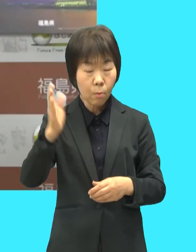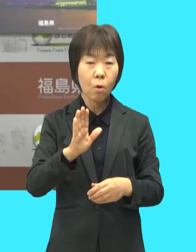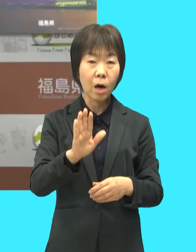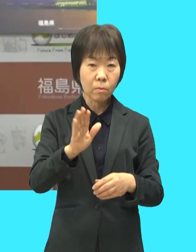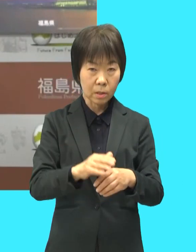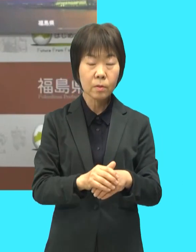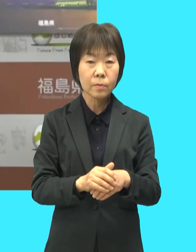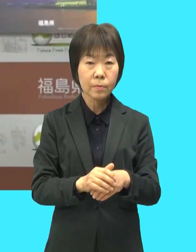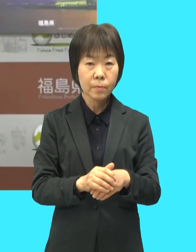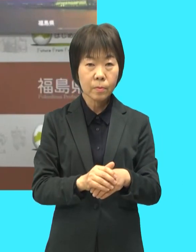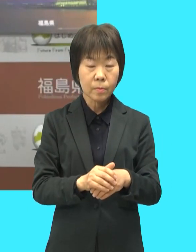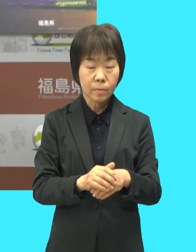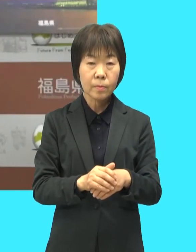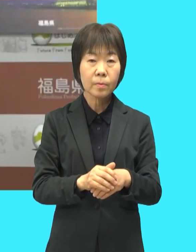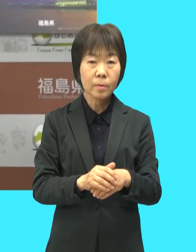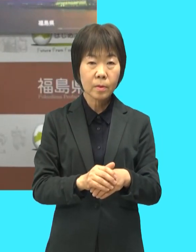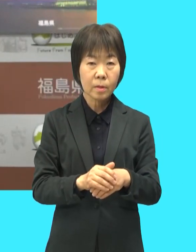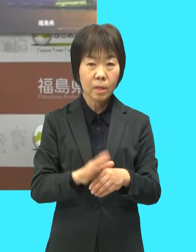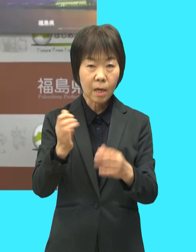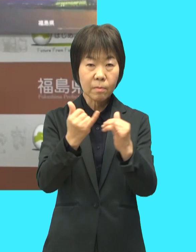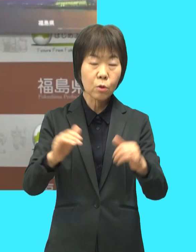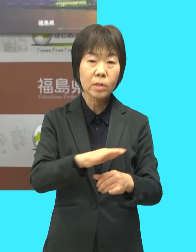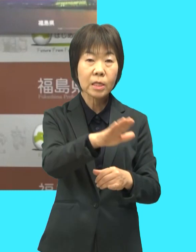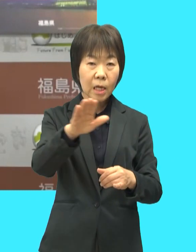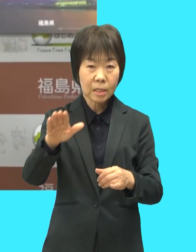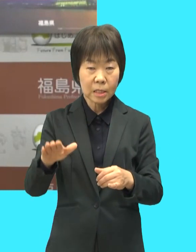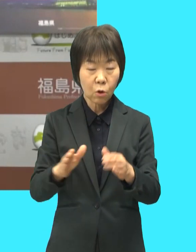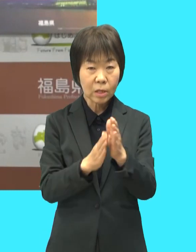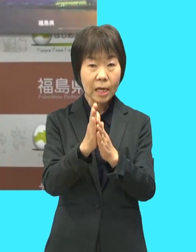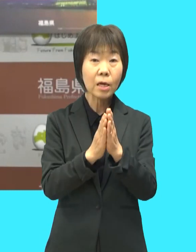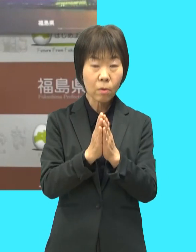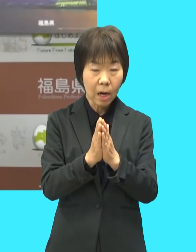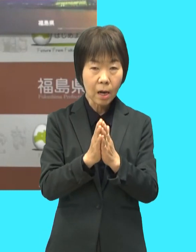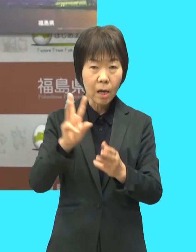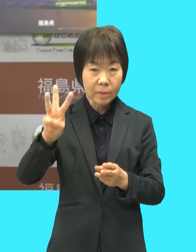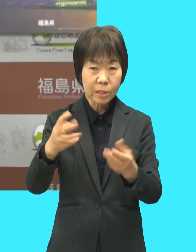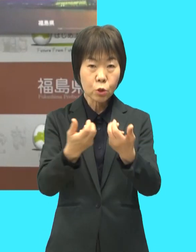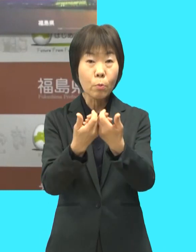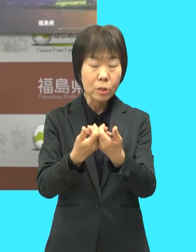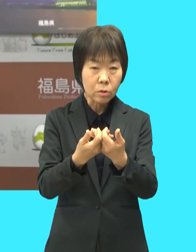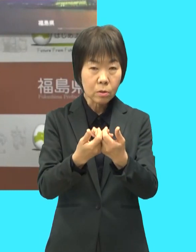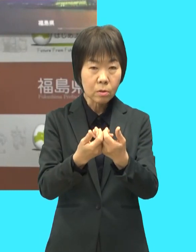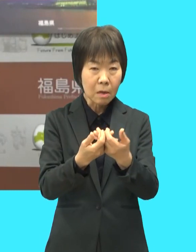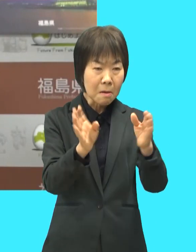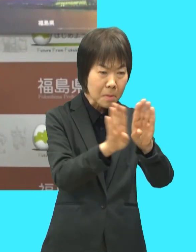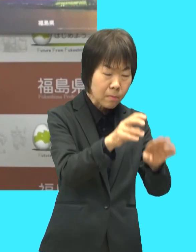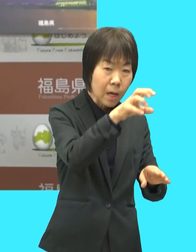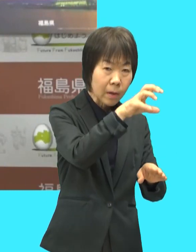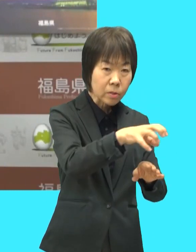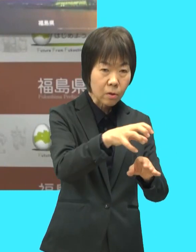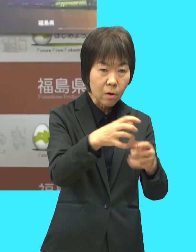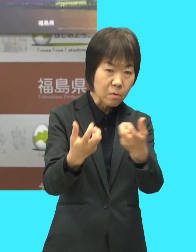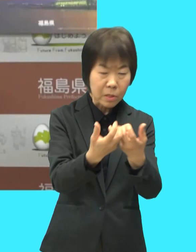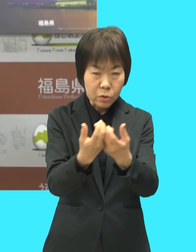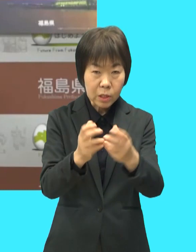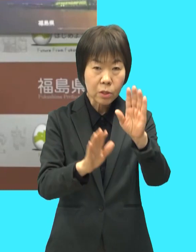にあります。したがって県民の皆さんにお願いしていくことは、3つの密、密閉空間、密集